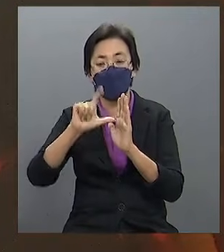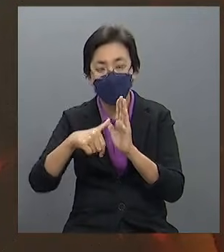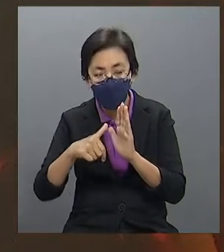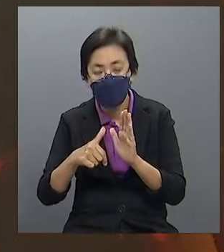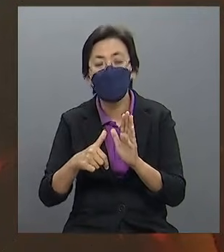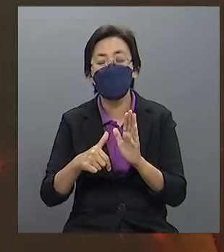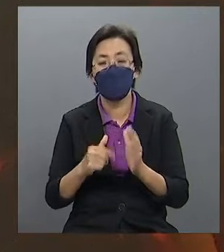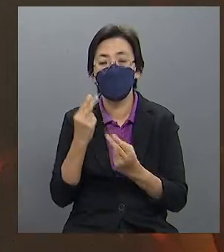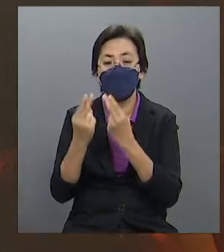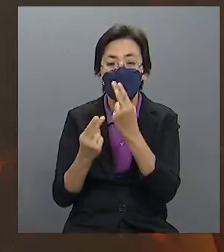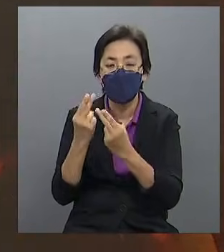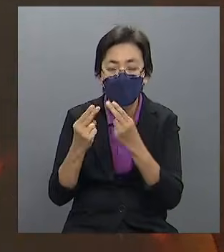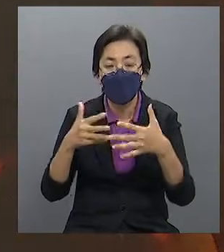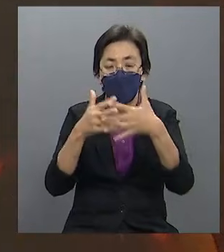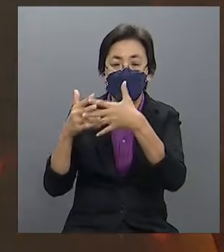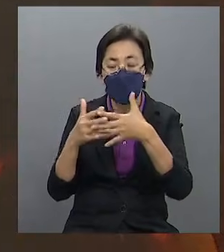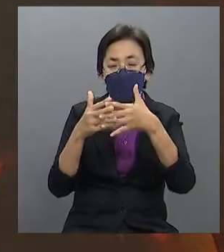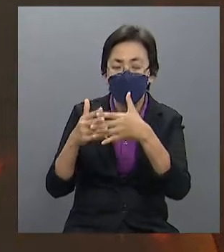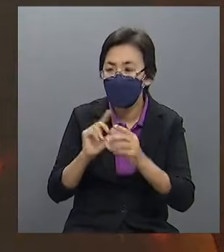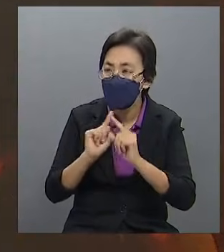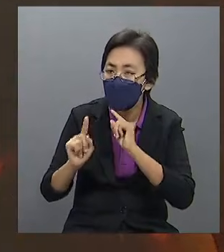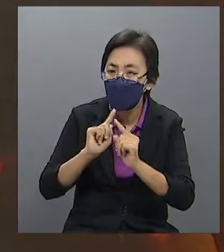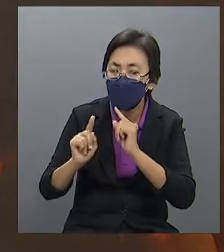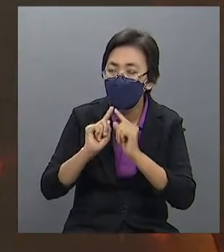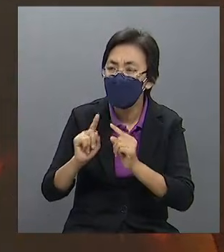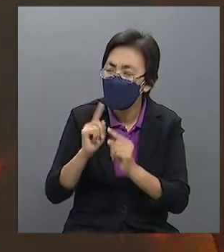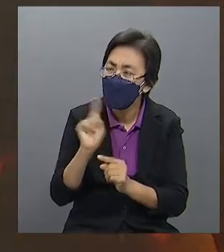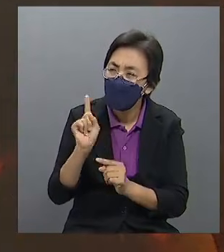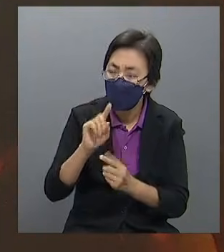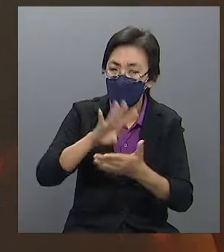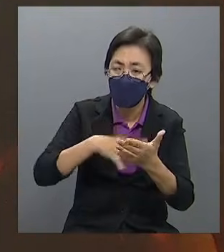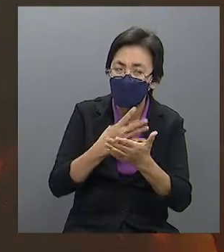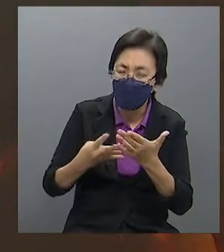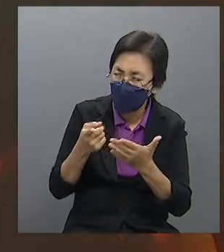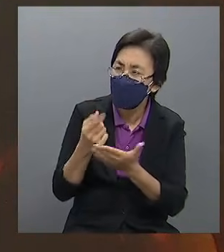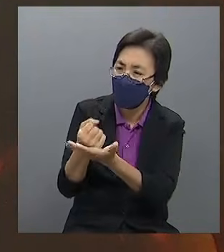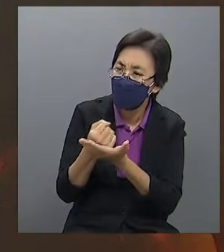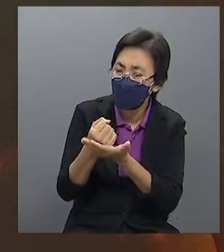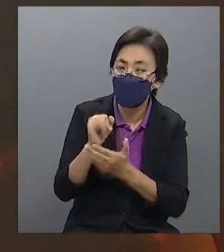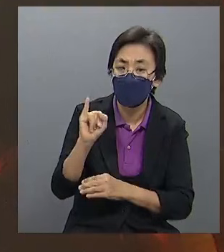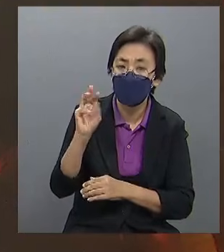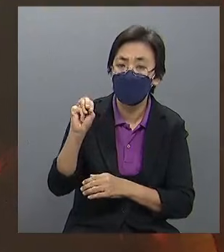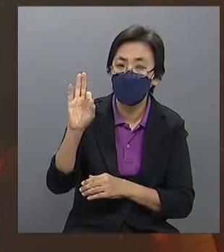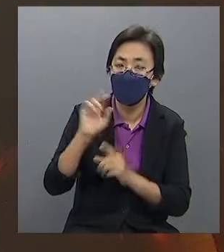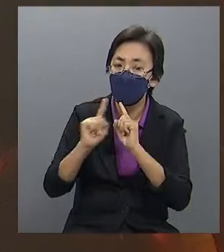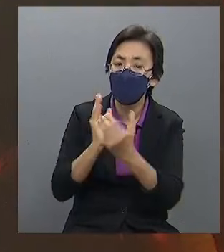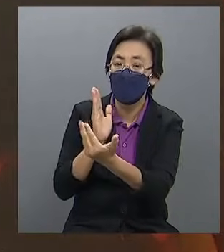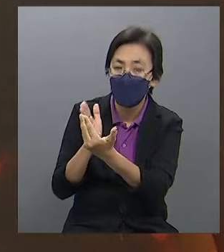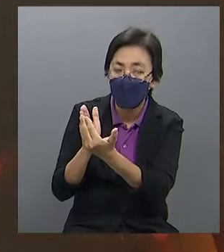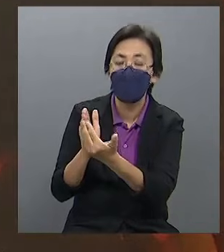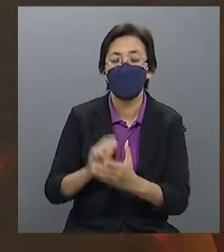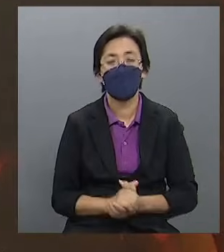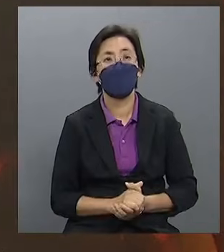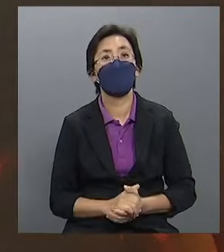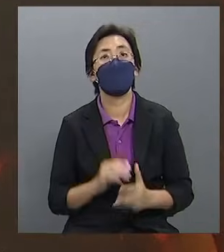ริกาในเร็วๆนี้เพื่อไปพูดคุยเกี่ยวกับแผนการช่วยเหลือกับ IMF โดยตรงนะคะขณะที่จีนแล้วก็อินเ